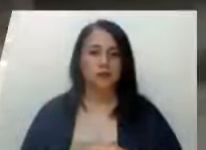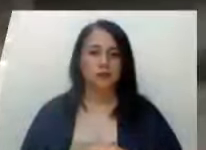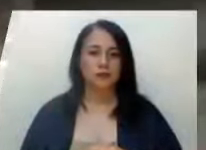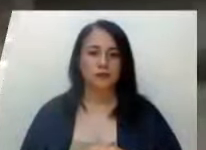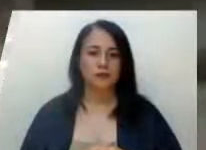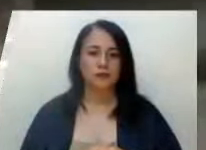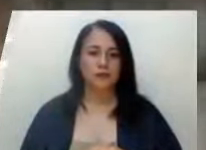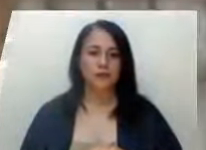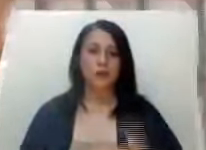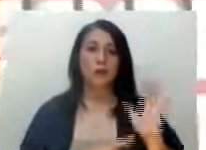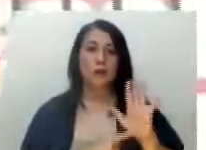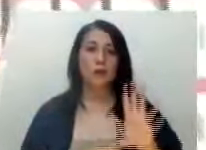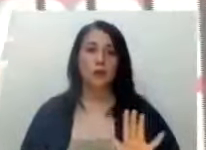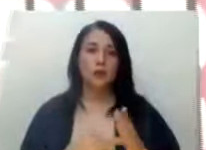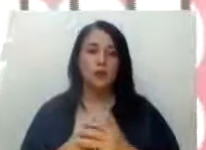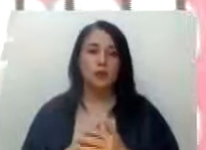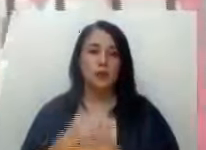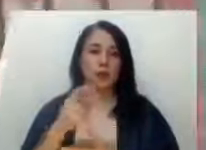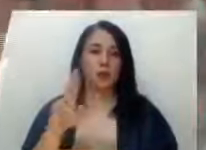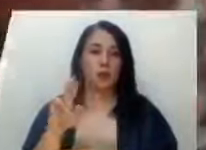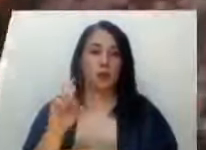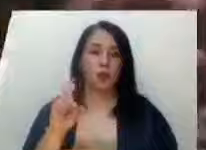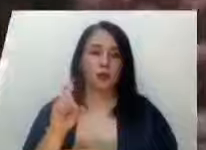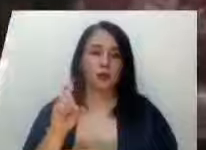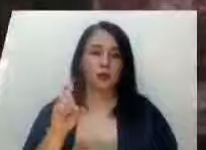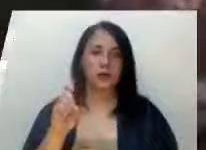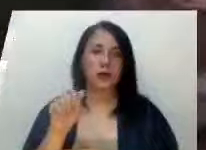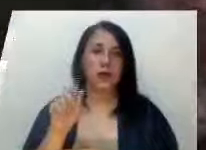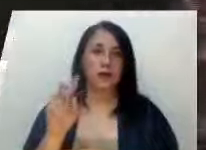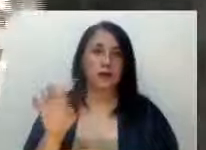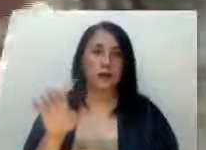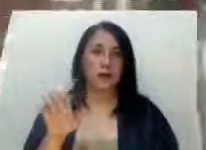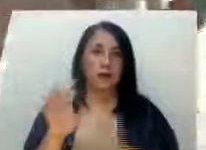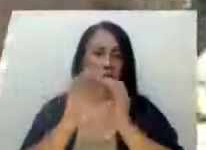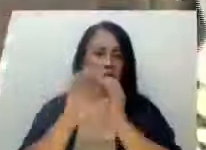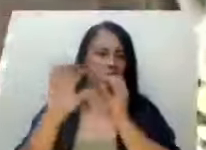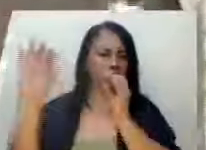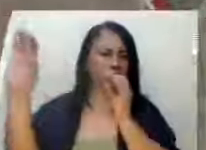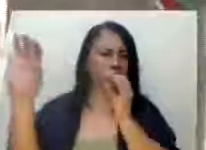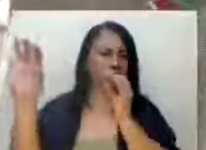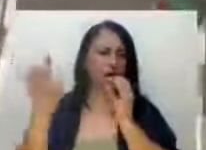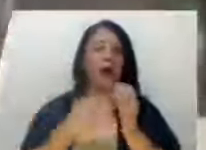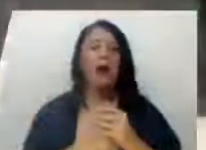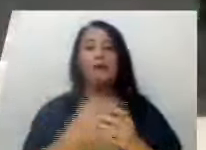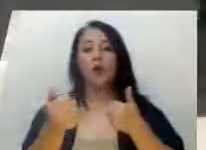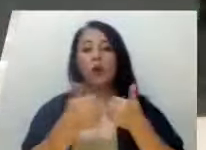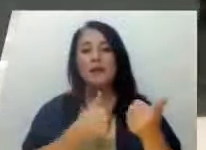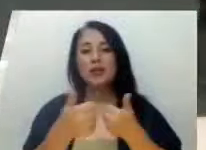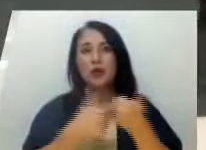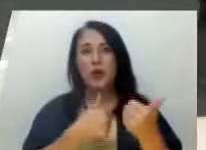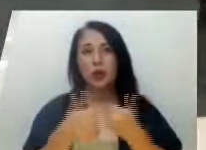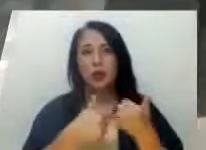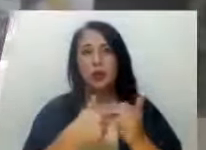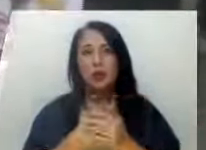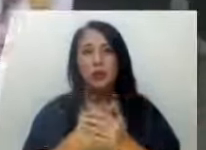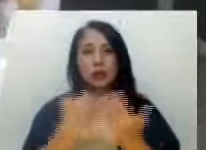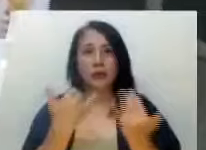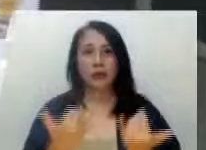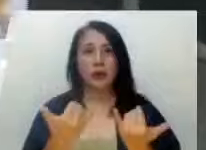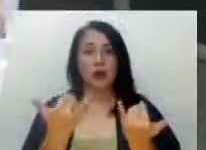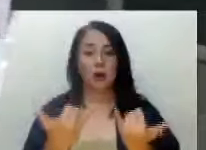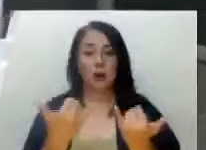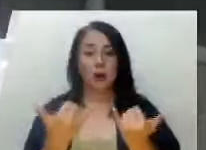Nakadisplay sa Rojas Avenue ang 11 naglalakihang torotot na entry sa Giant Torotot Competition. Ngayong gabi, iaanunsyo ang